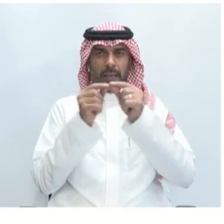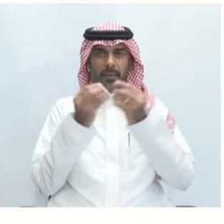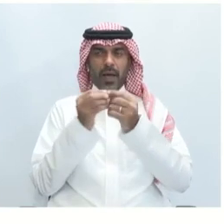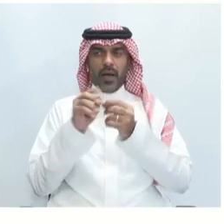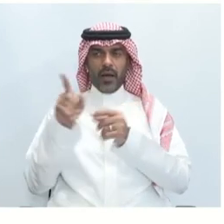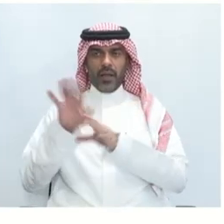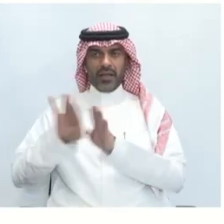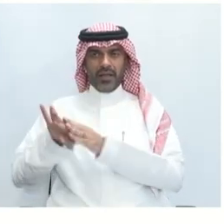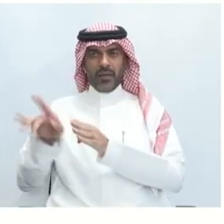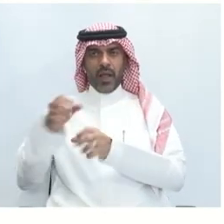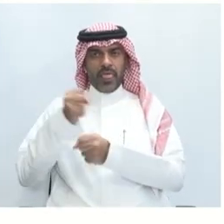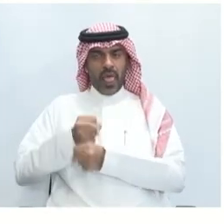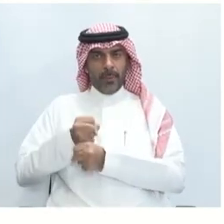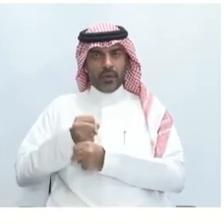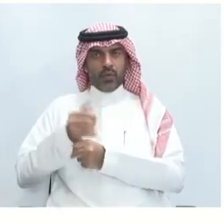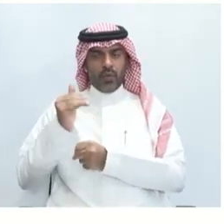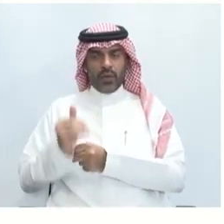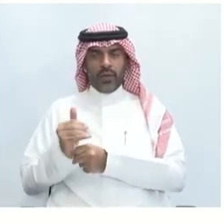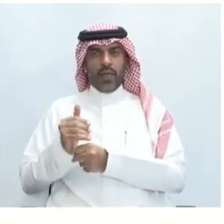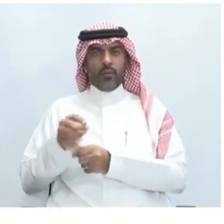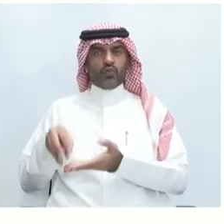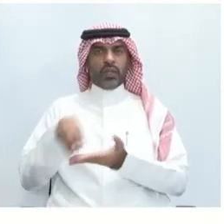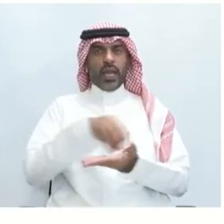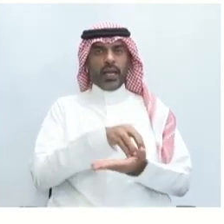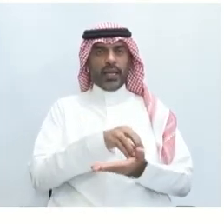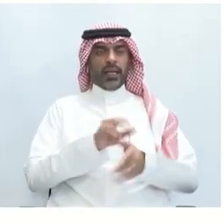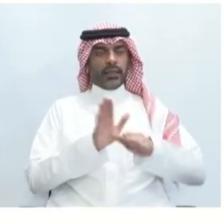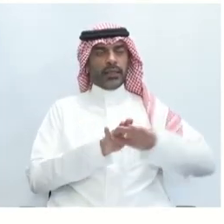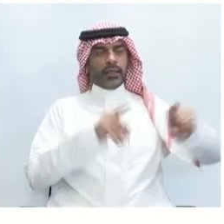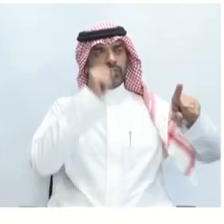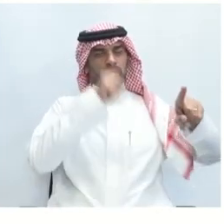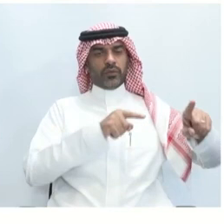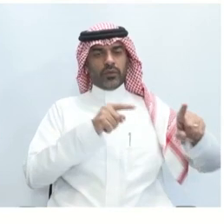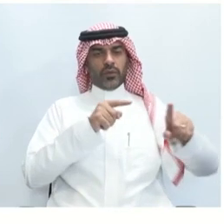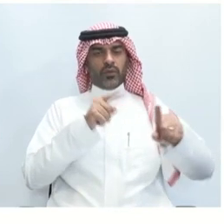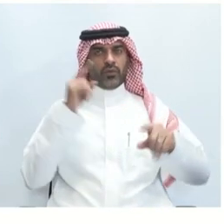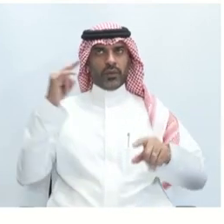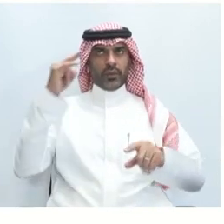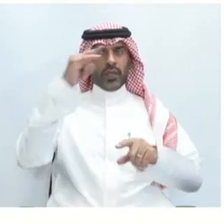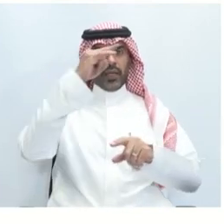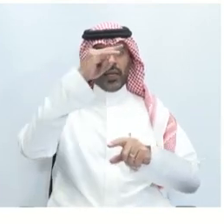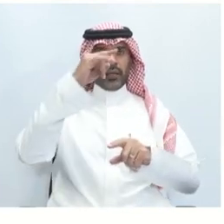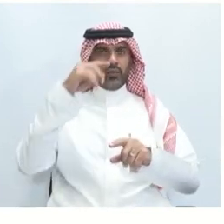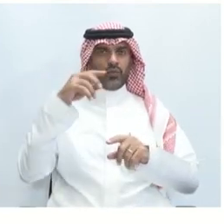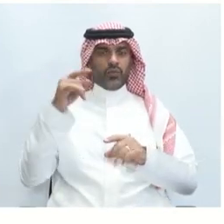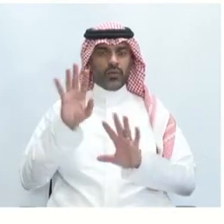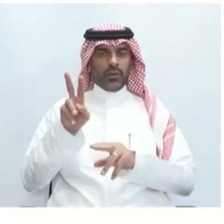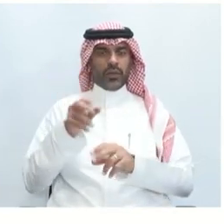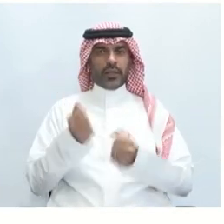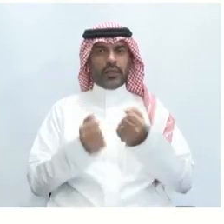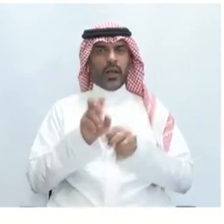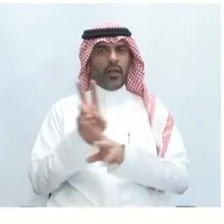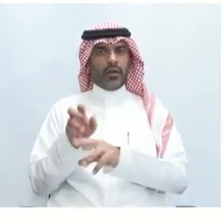لدينا الروبوتات الثابته والروبوتات المتنقله طائرات مسيره سيارات ذاتيه القياده